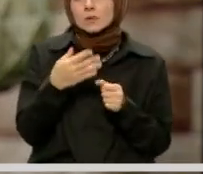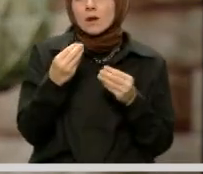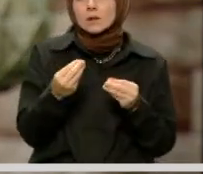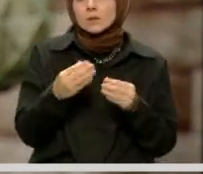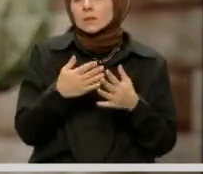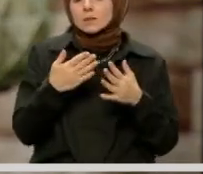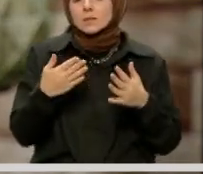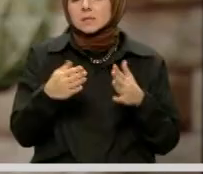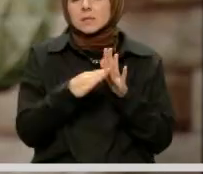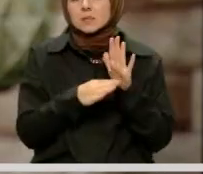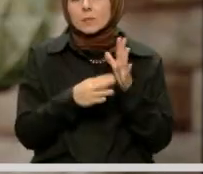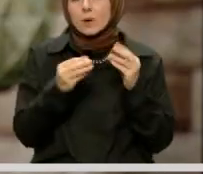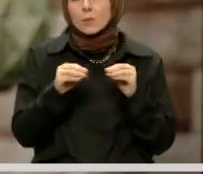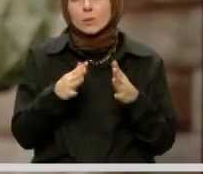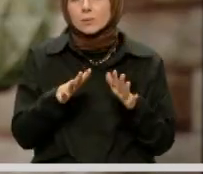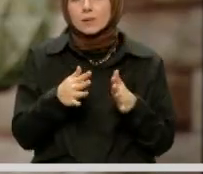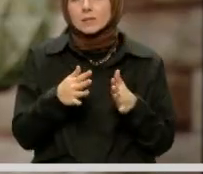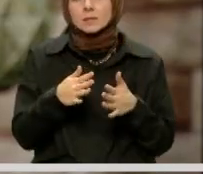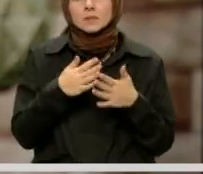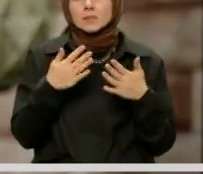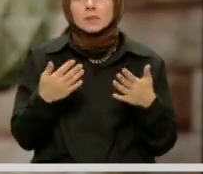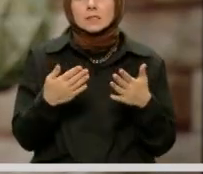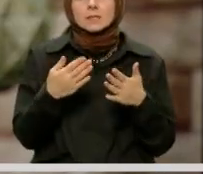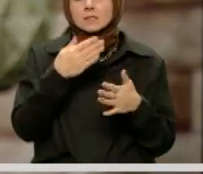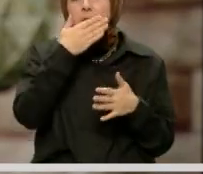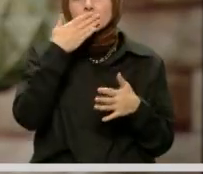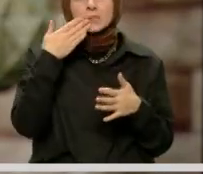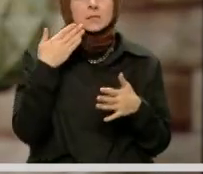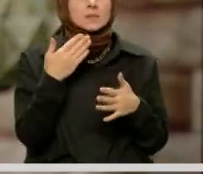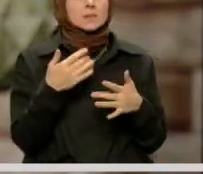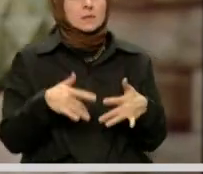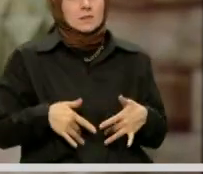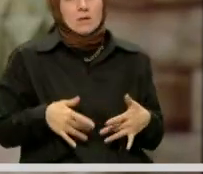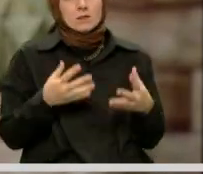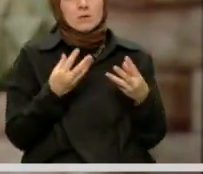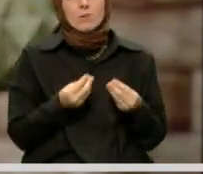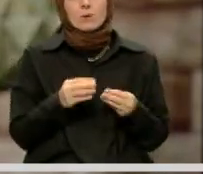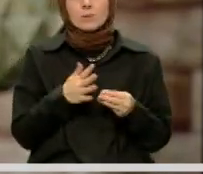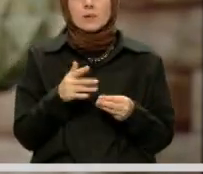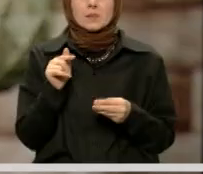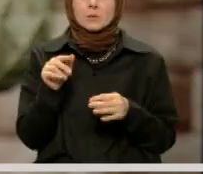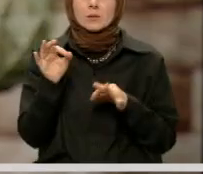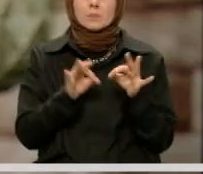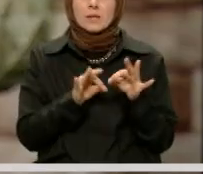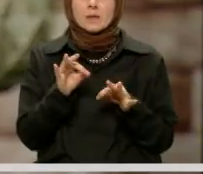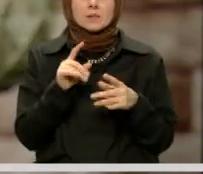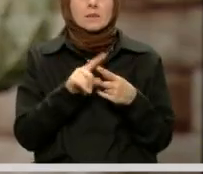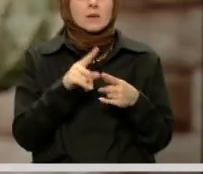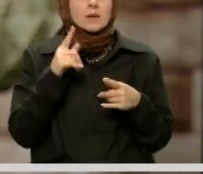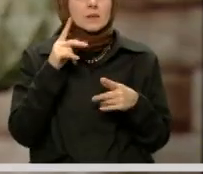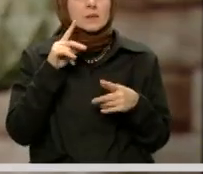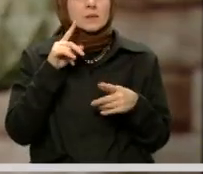nasıl yaşayabiliriz, nasıl Ramazan'ı biz daha çok razı edebiliriz düşüncesiyle planlar, programlar ve kesin kararlar